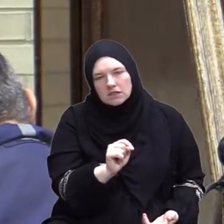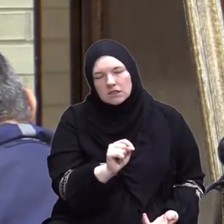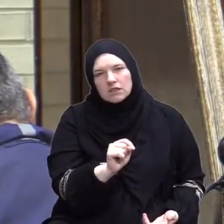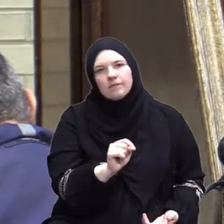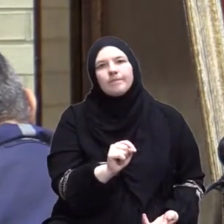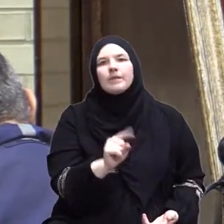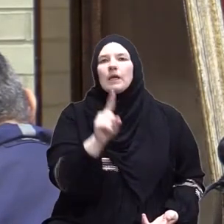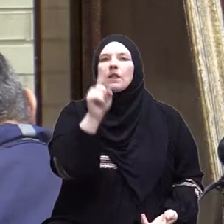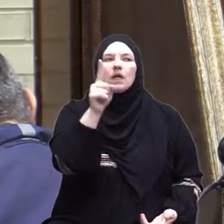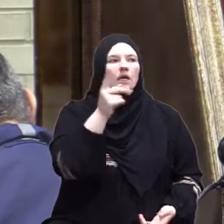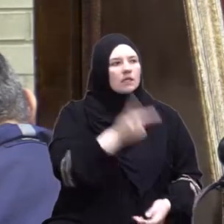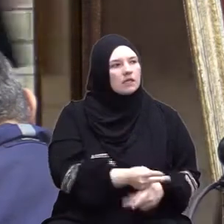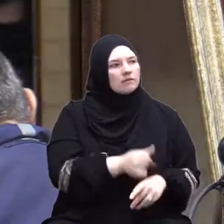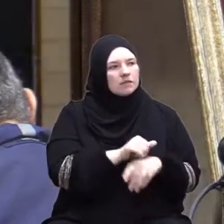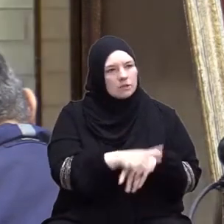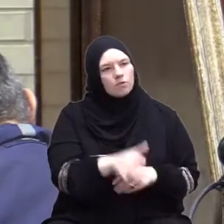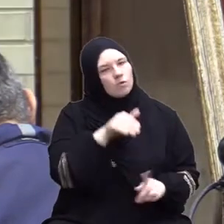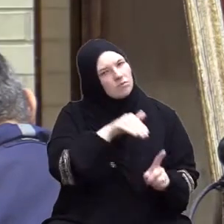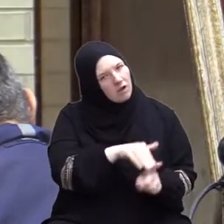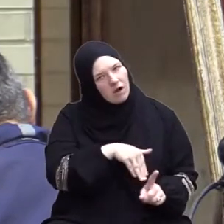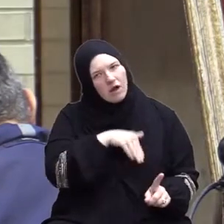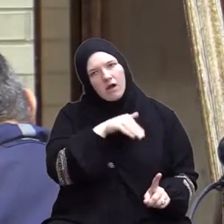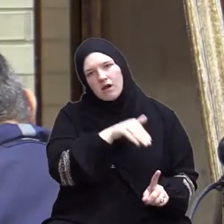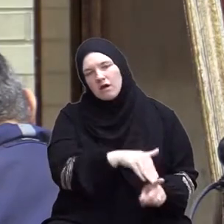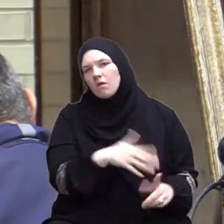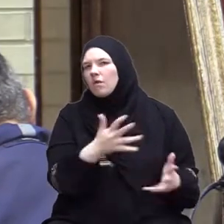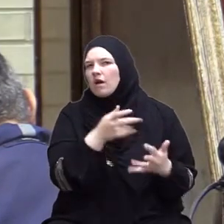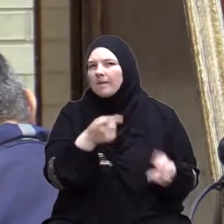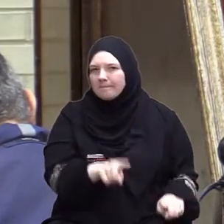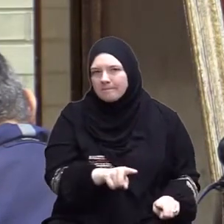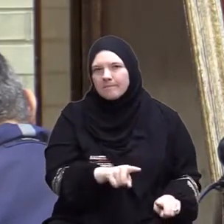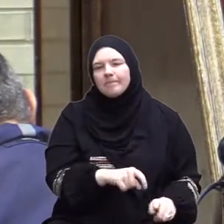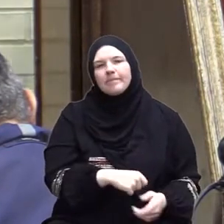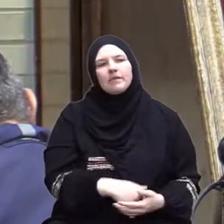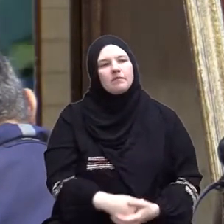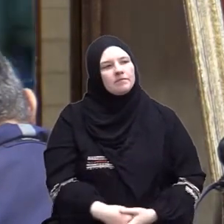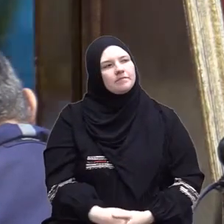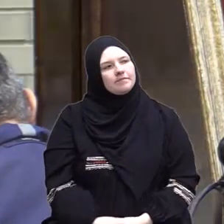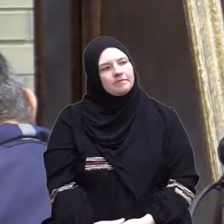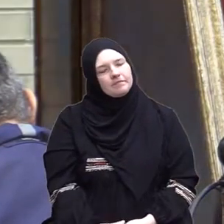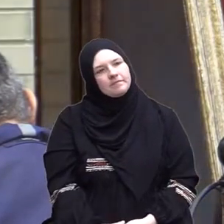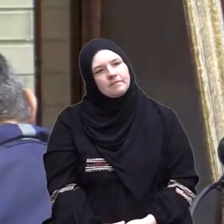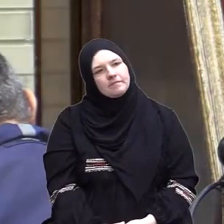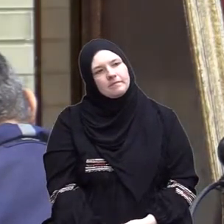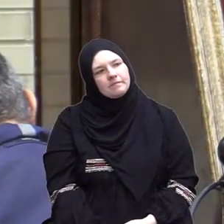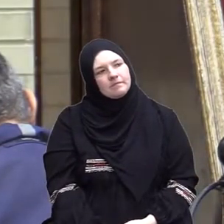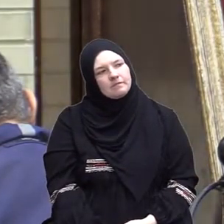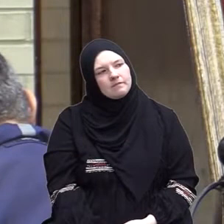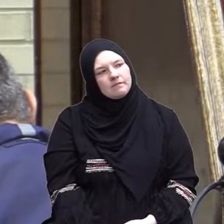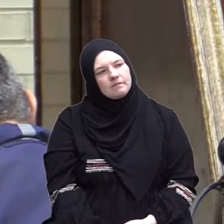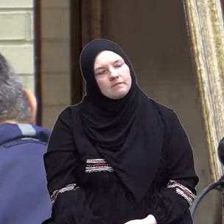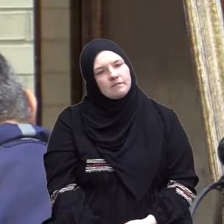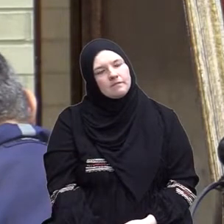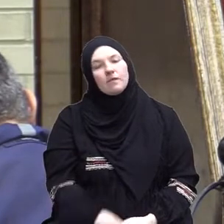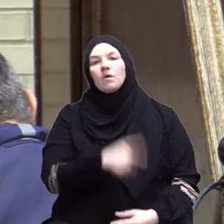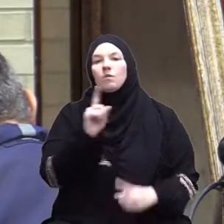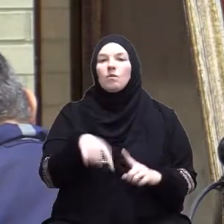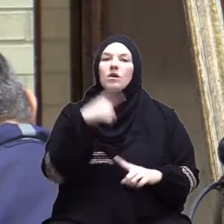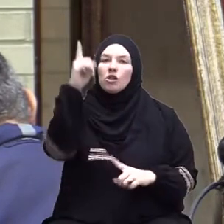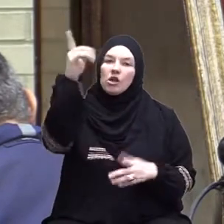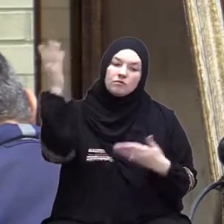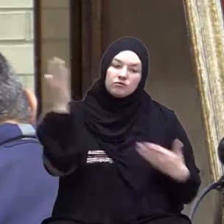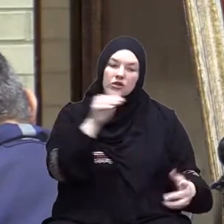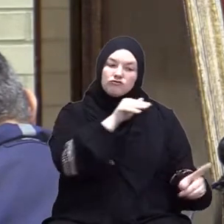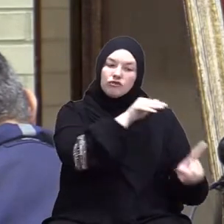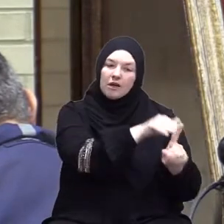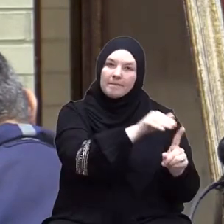And Allah keeps sending them reminders. And what happens? فَنَسُوا حَظًّا مِمَّا ذُكِّرُوا بِهِ. Whenever Allah brings them a